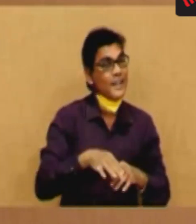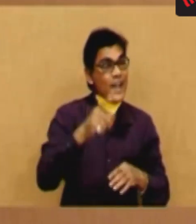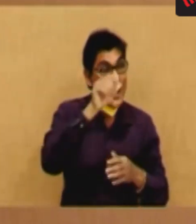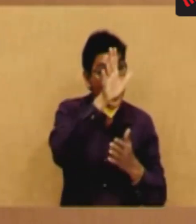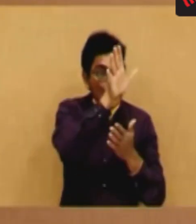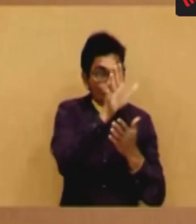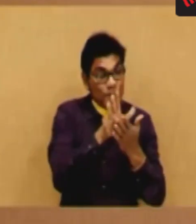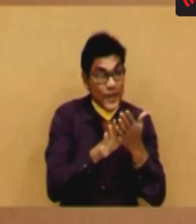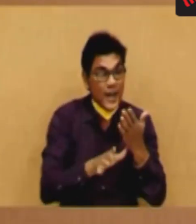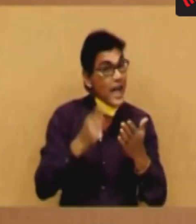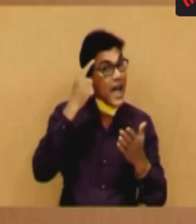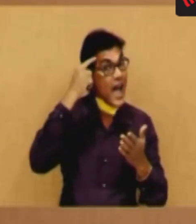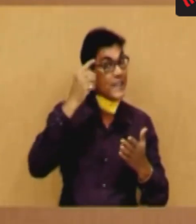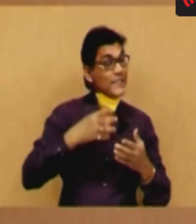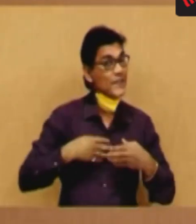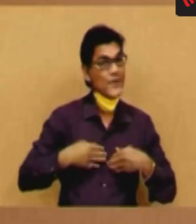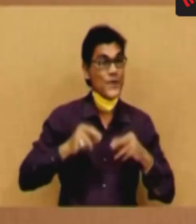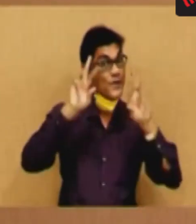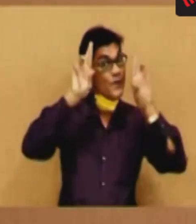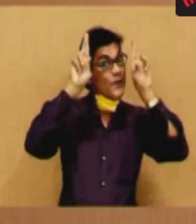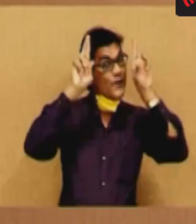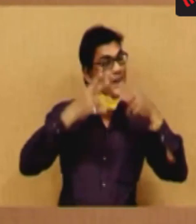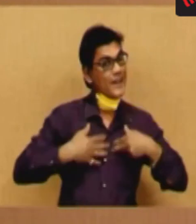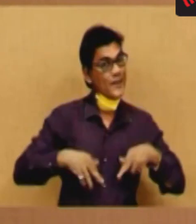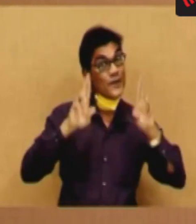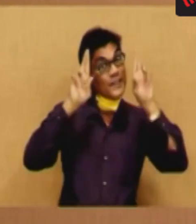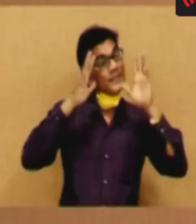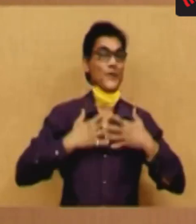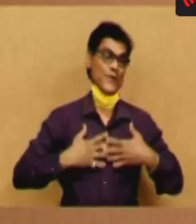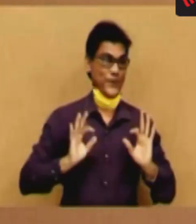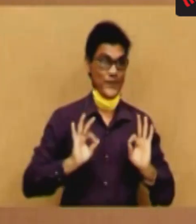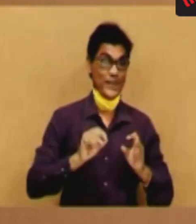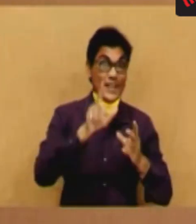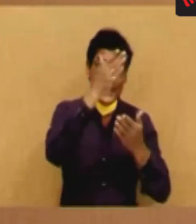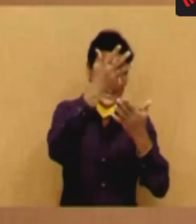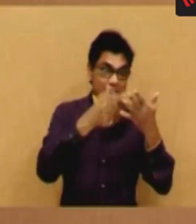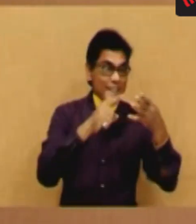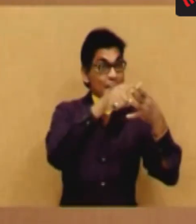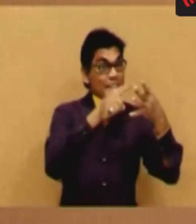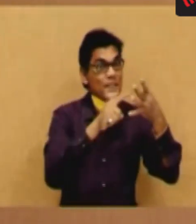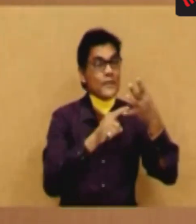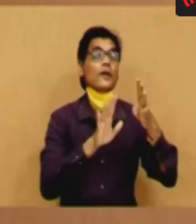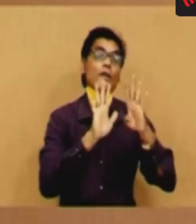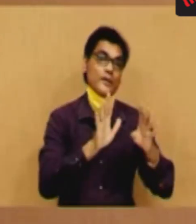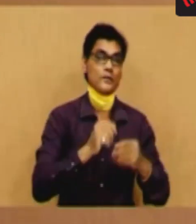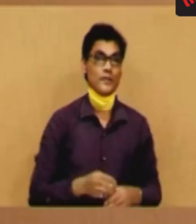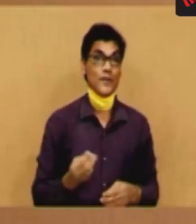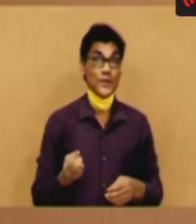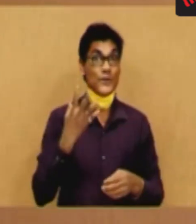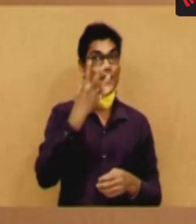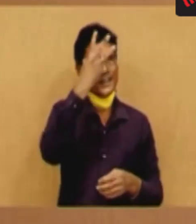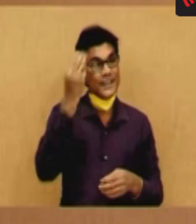सेइथिरे तांकर मनरे आशा टिए जन्मिव आशा बहुत बड़ जिनस मनिष मनरे आशा रहिले सबु किछि ठीक